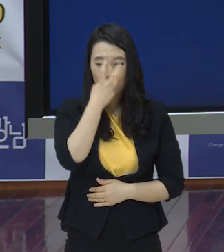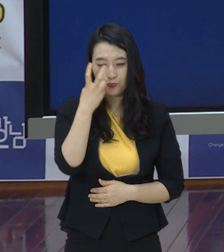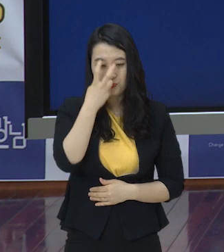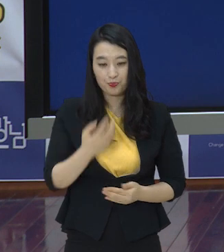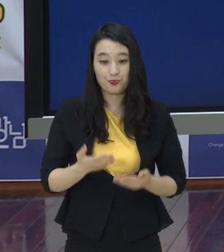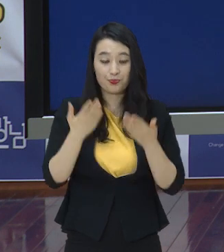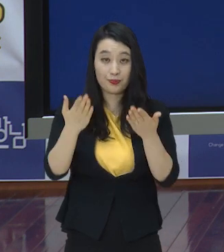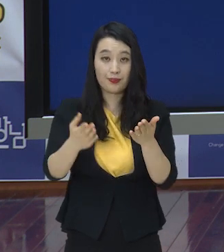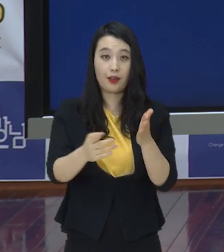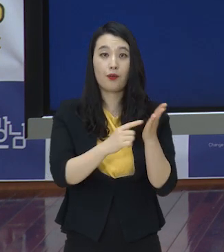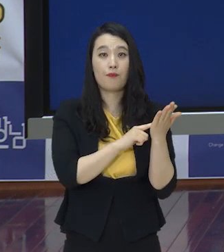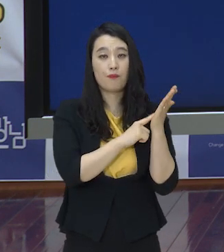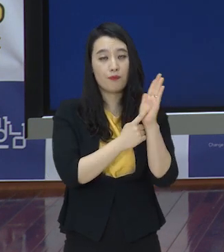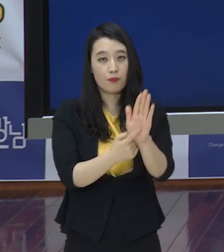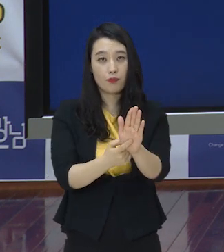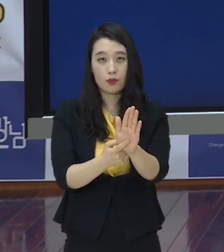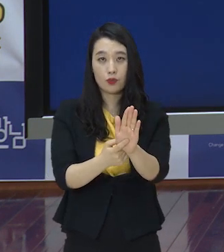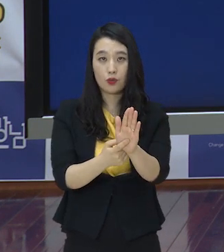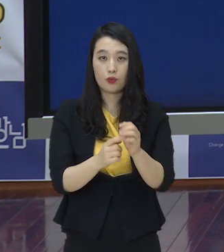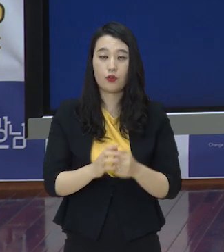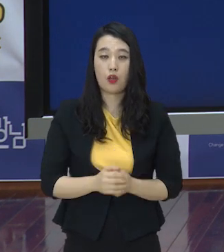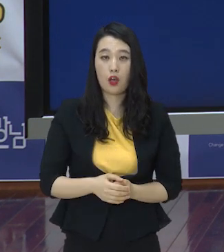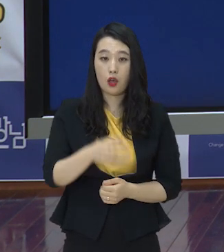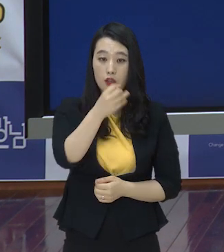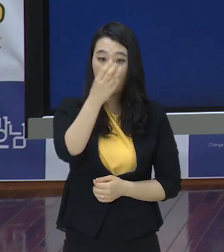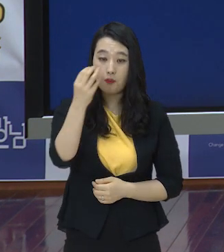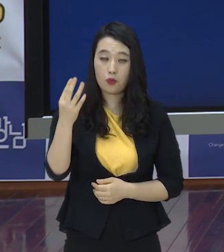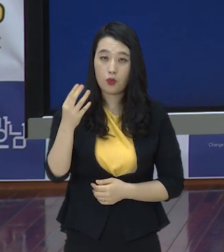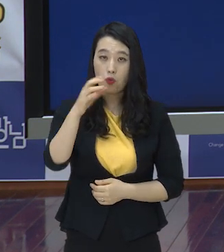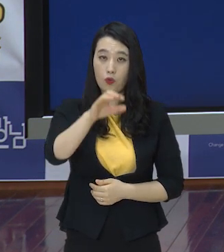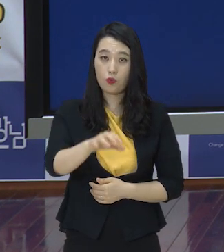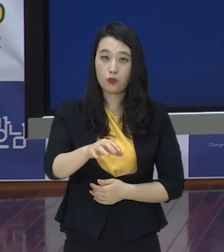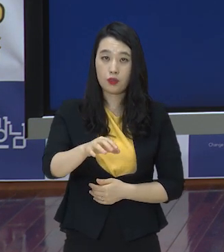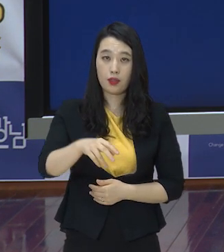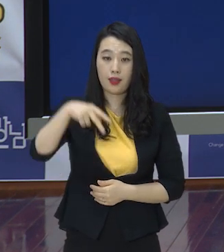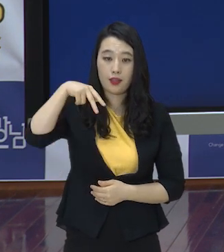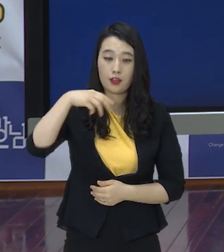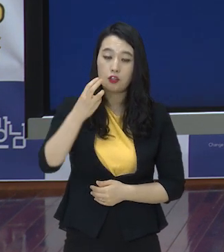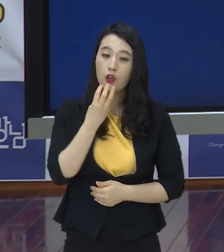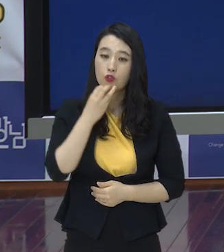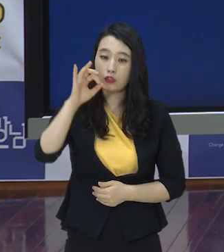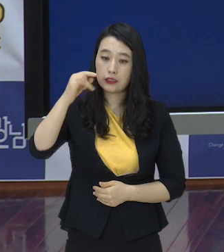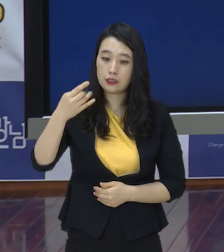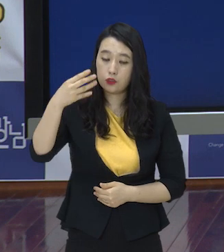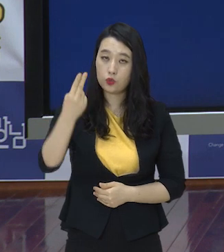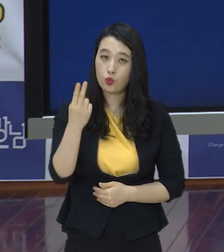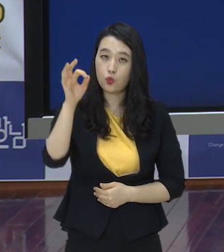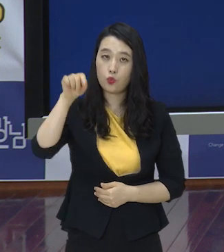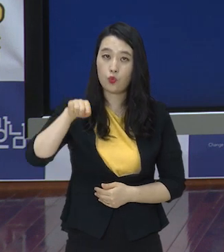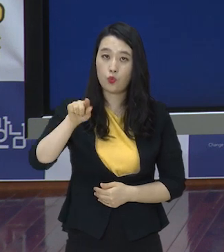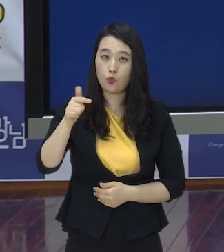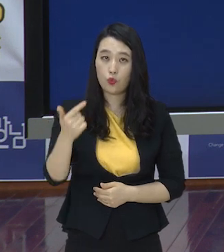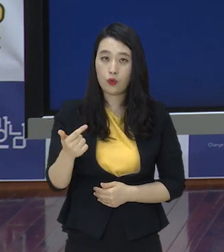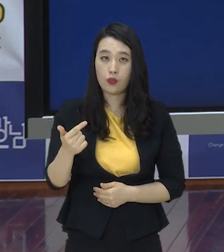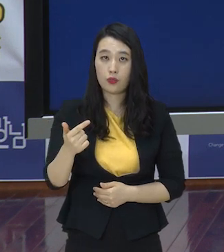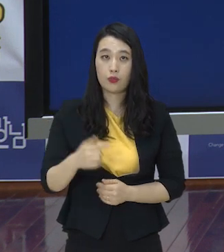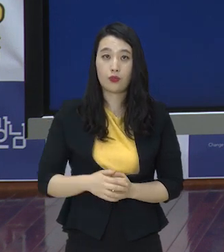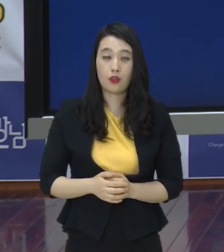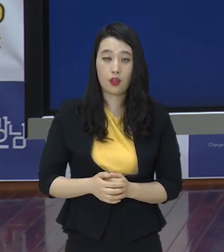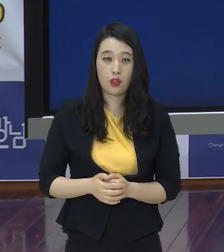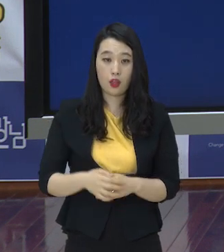실시한다고 밝히면서 관내 삼성동 소재 서울의료원 강남분원에